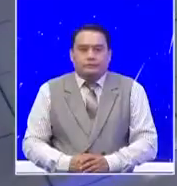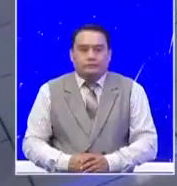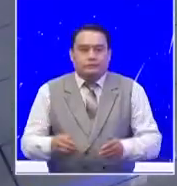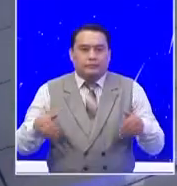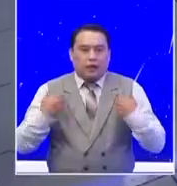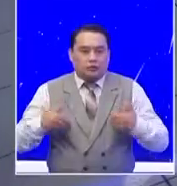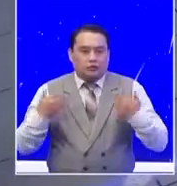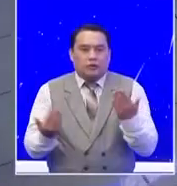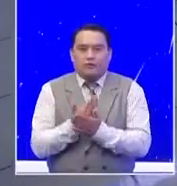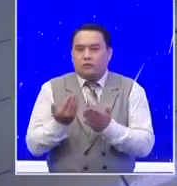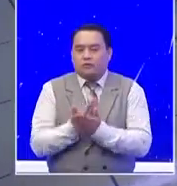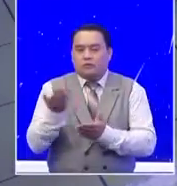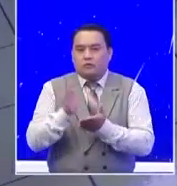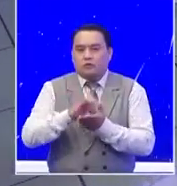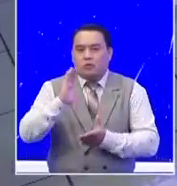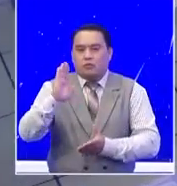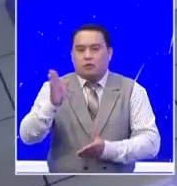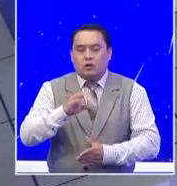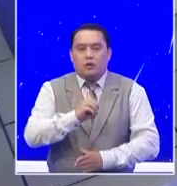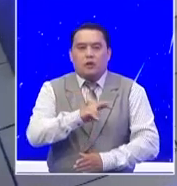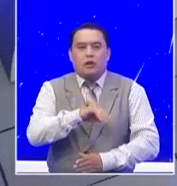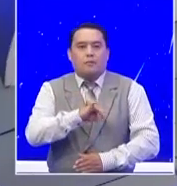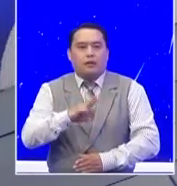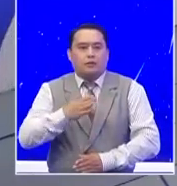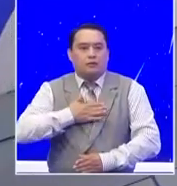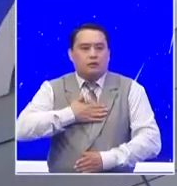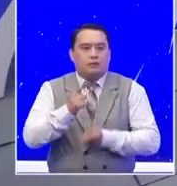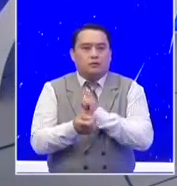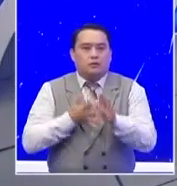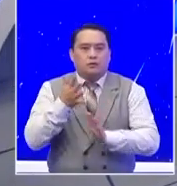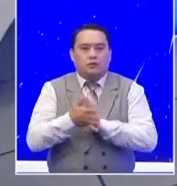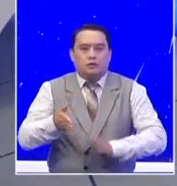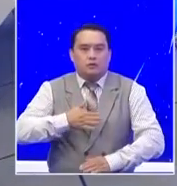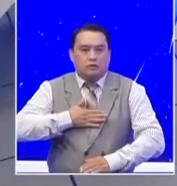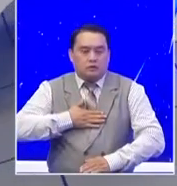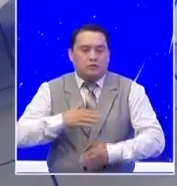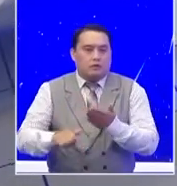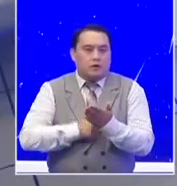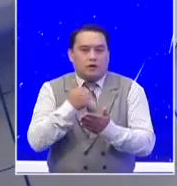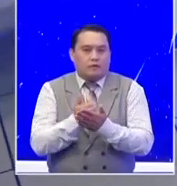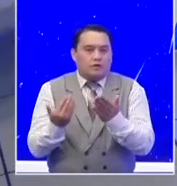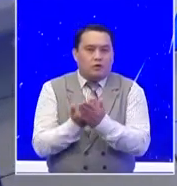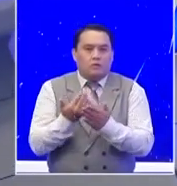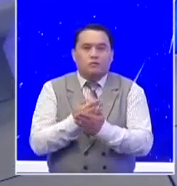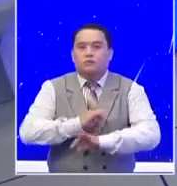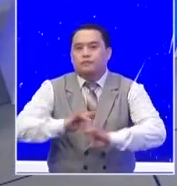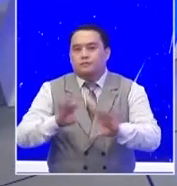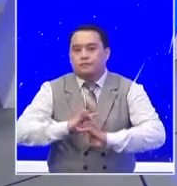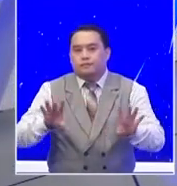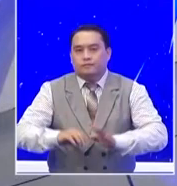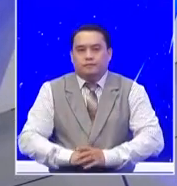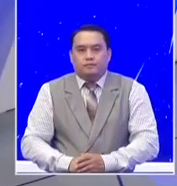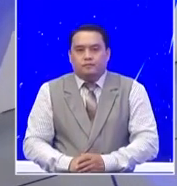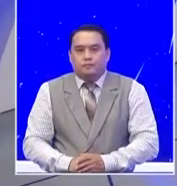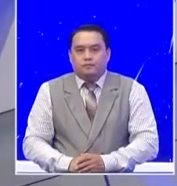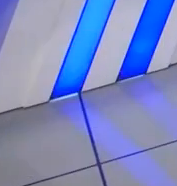Здравствуйте, время новостей на телеканале ЖТСУ. В студии Елеман Раймбеков, и сурдоперевод обеспечивает Марат Жумабеков. И в начале выпуска коротко о самом